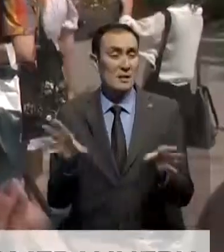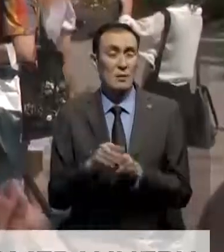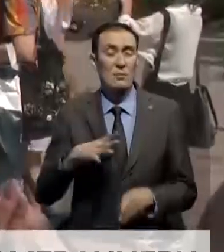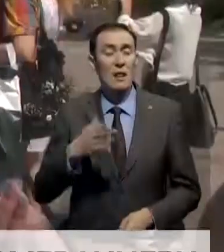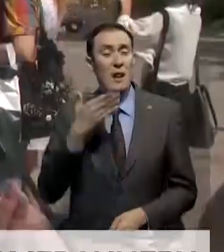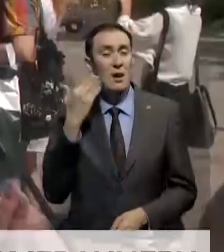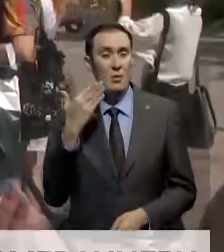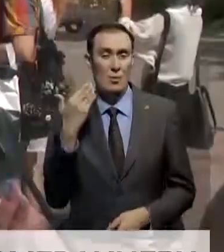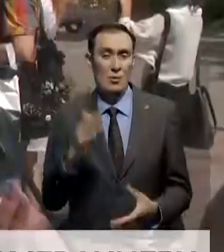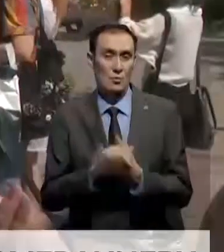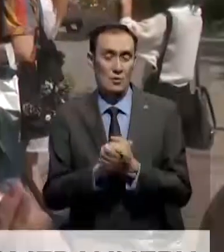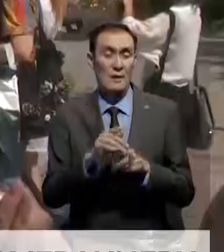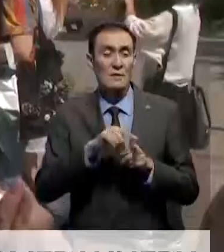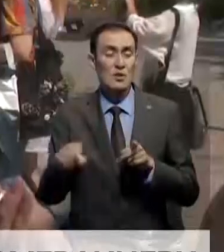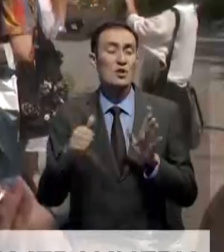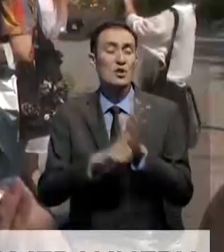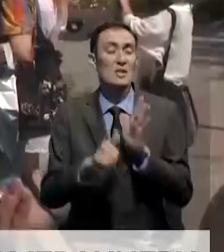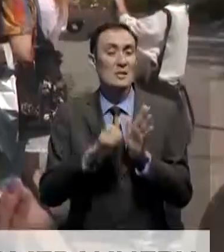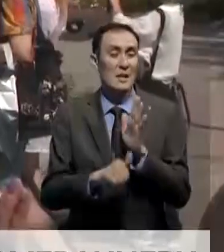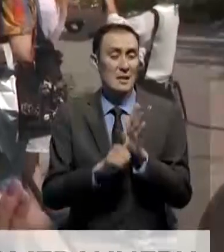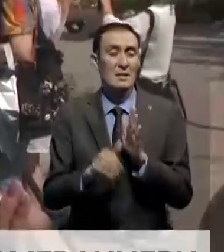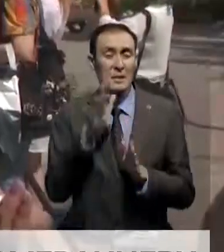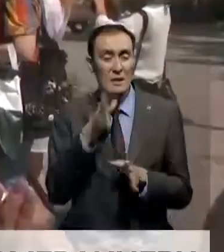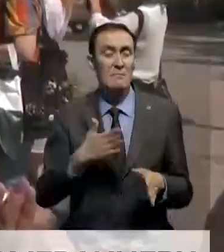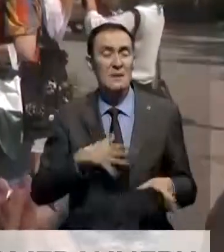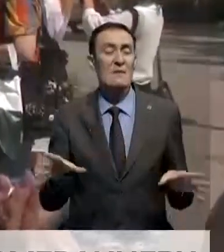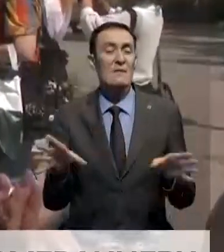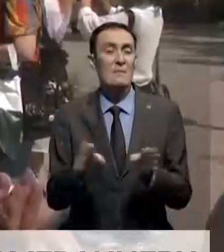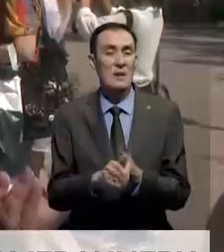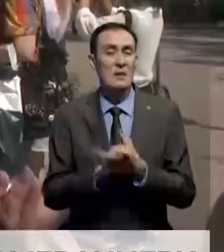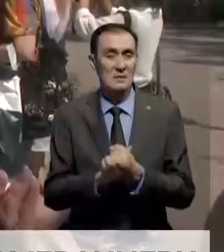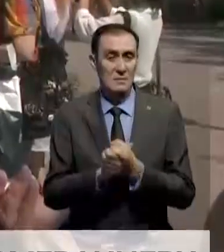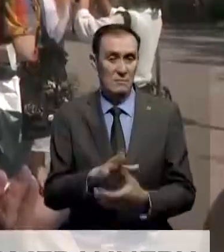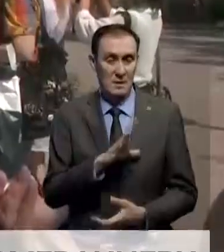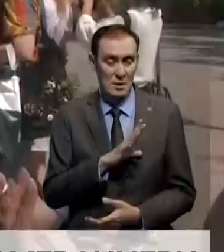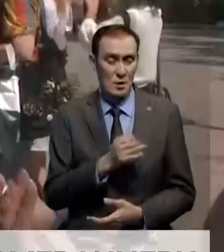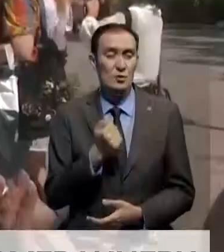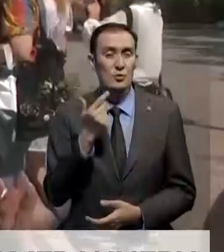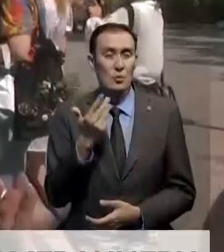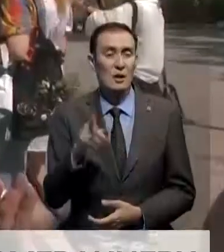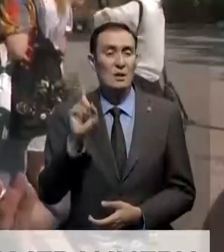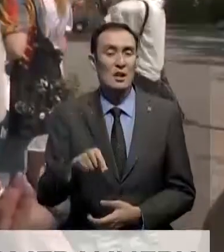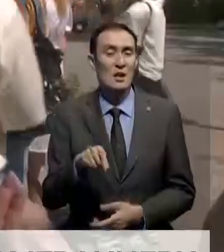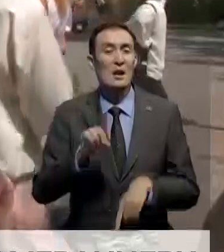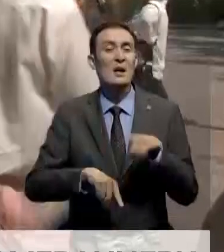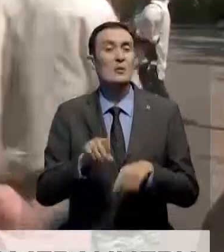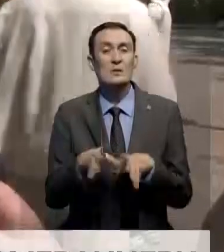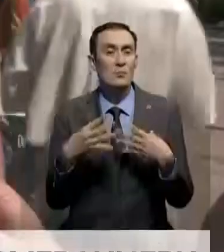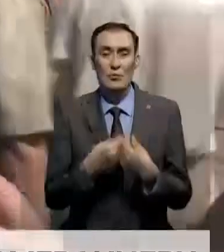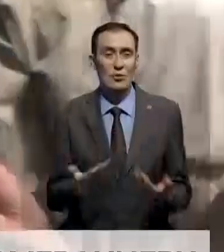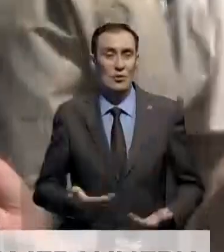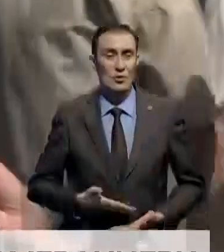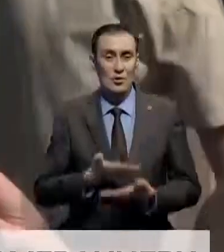было дружить. В течение 60 лет мы вместе. Столько даже с самыми родными людьми не